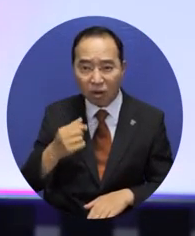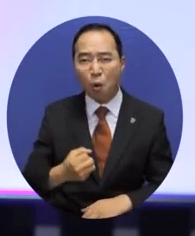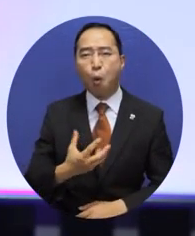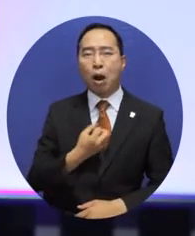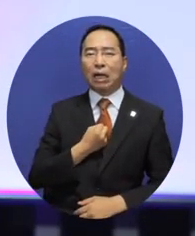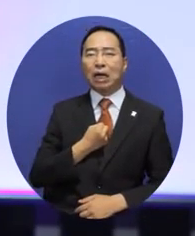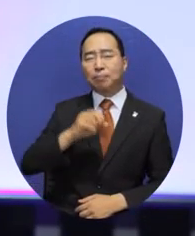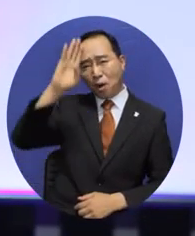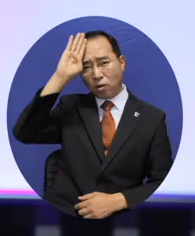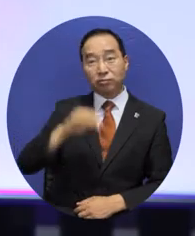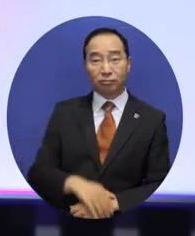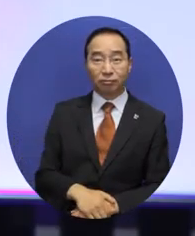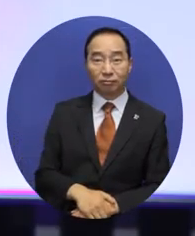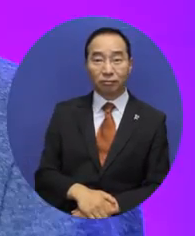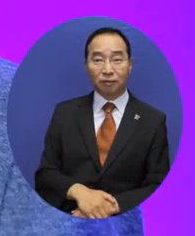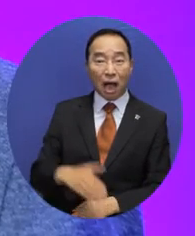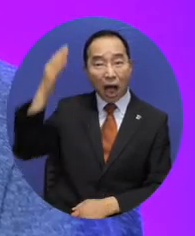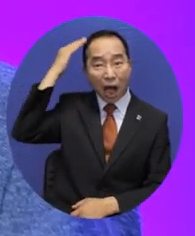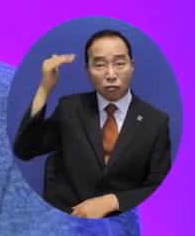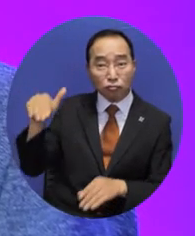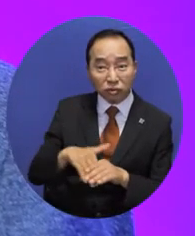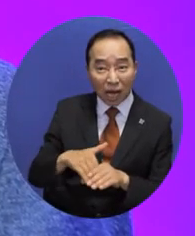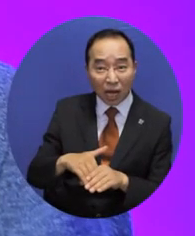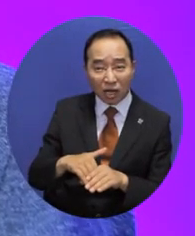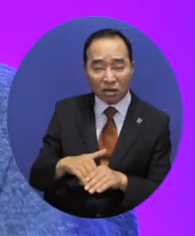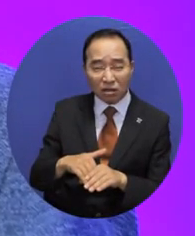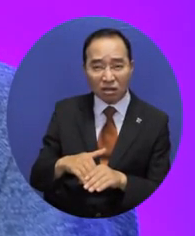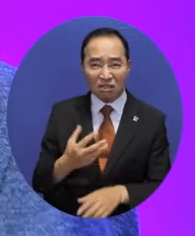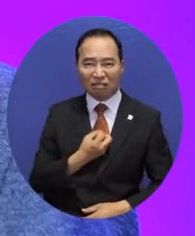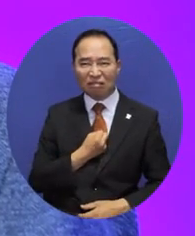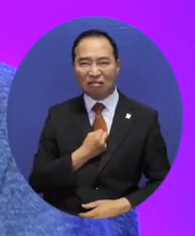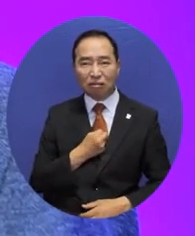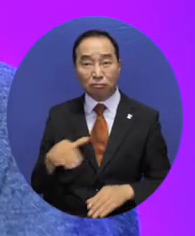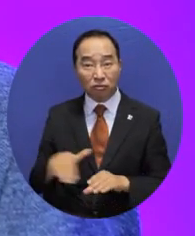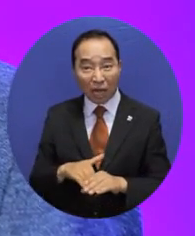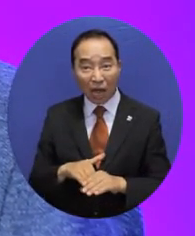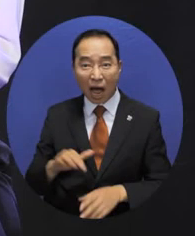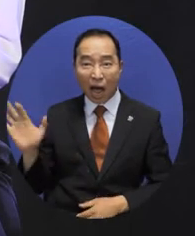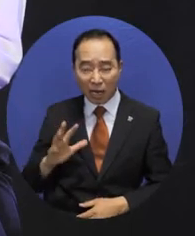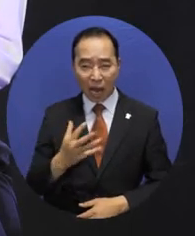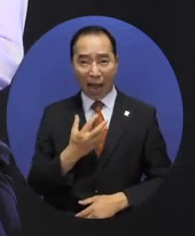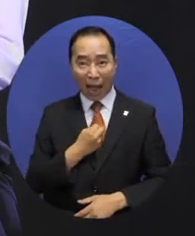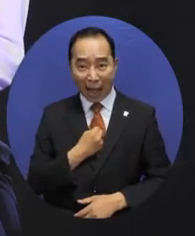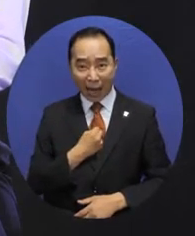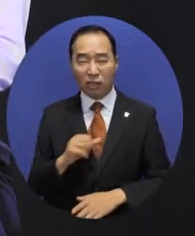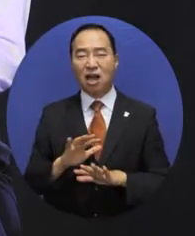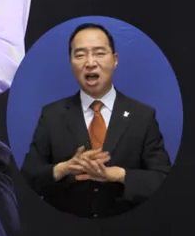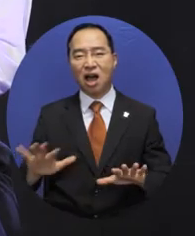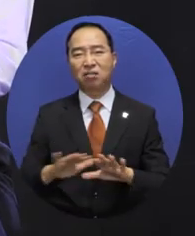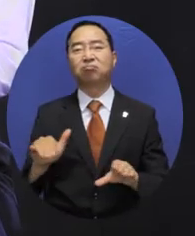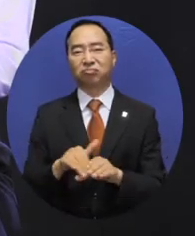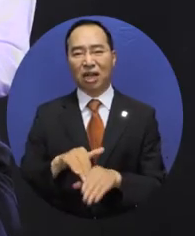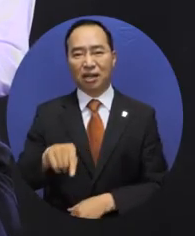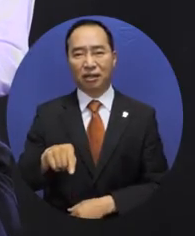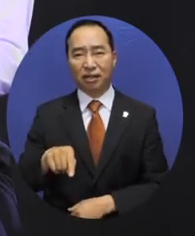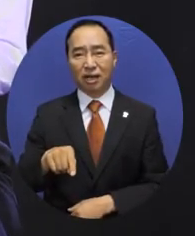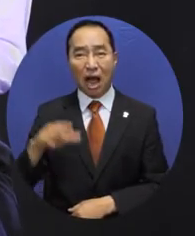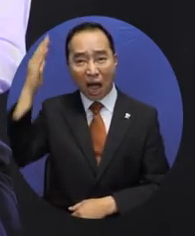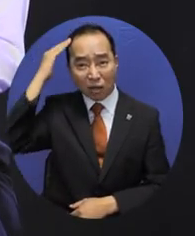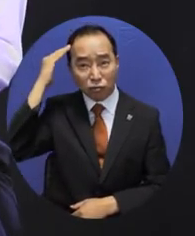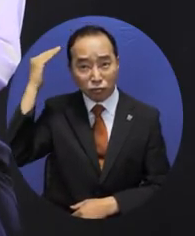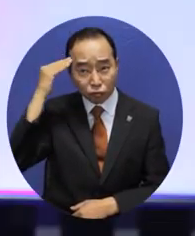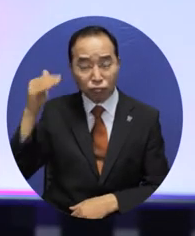문화는 한의 문화가 아닙니다. 한을 승화시킨 아우름의 문화입니다. 그래서 한국 문화와 예술을